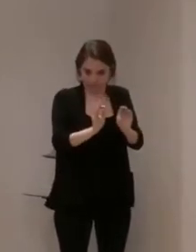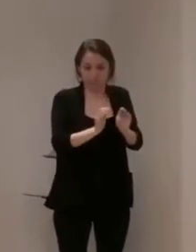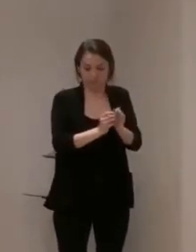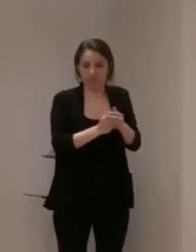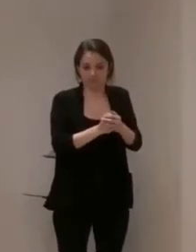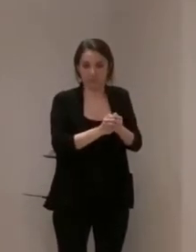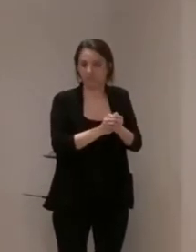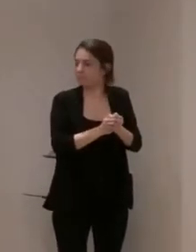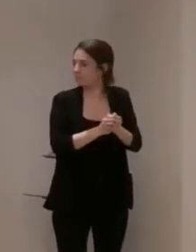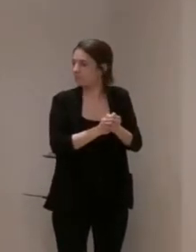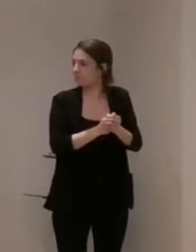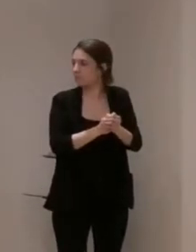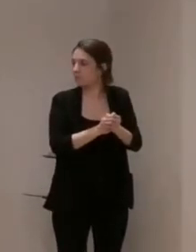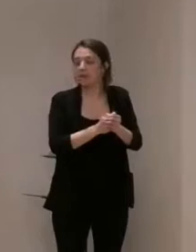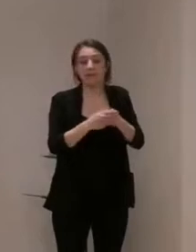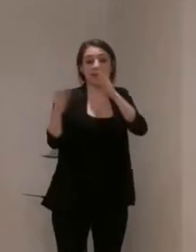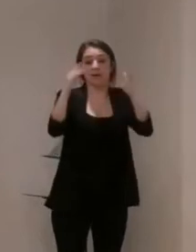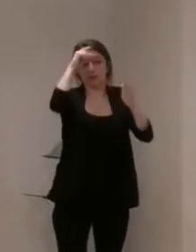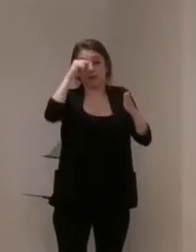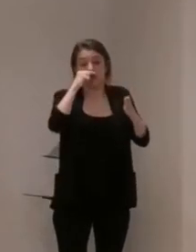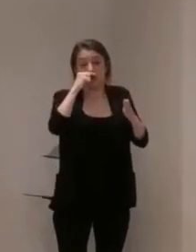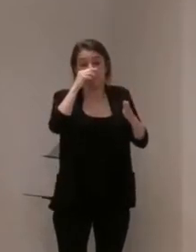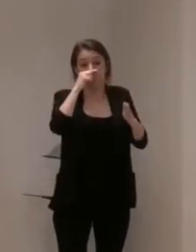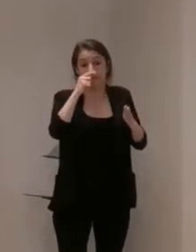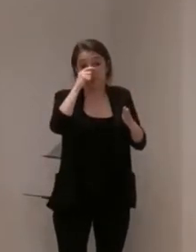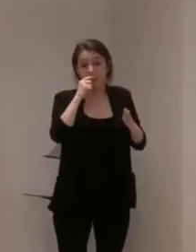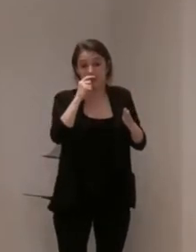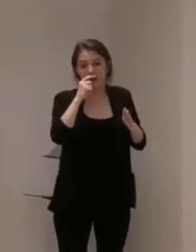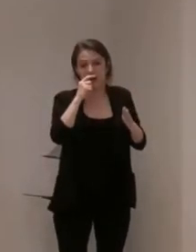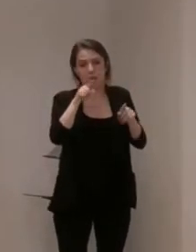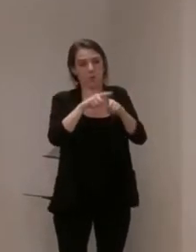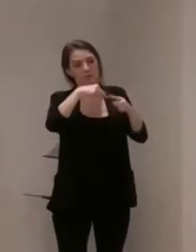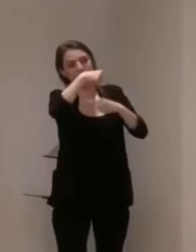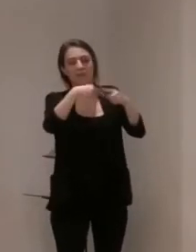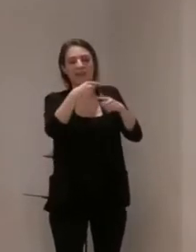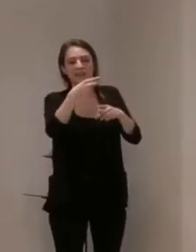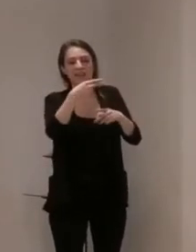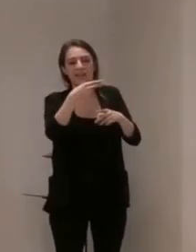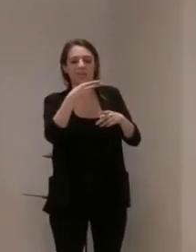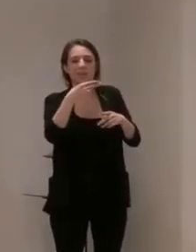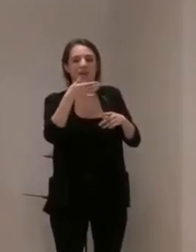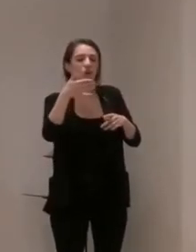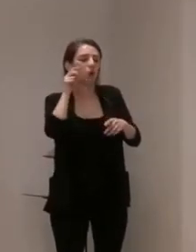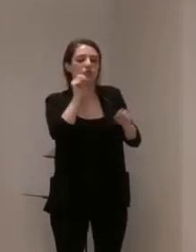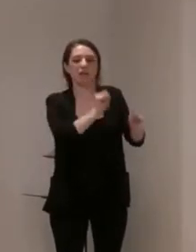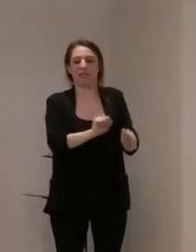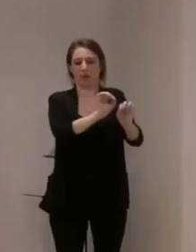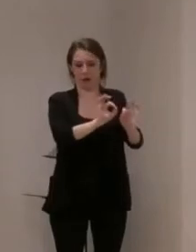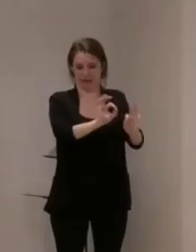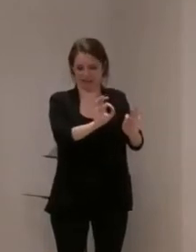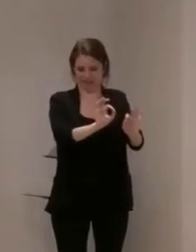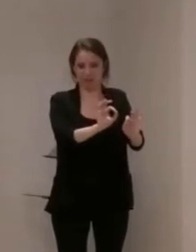bon camí. I pel franquisme, la família conservadora era el fonament de la nació. Per